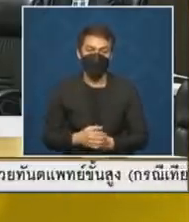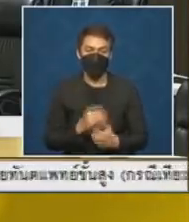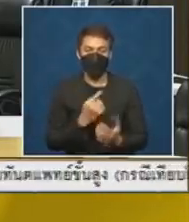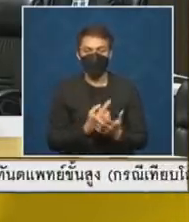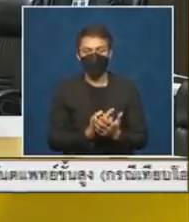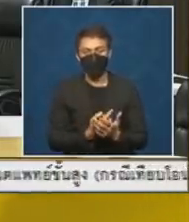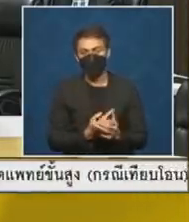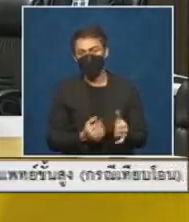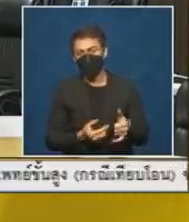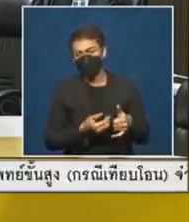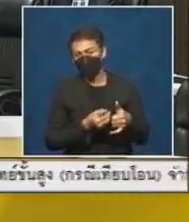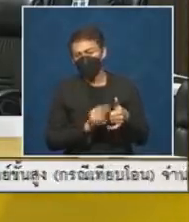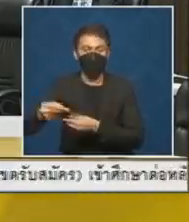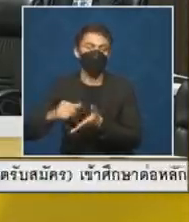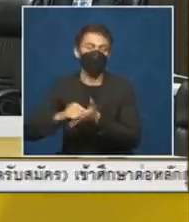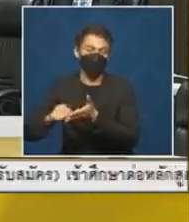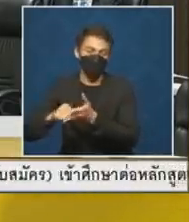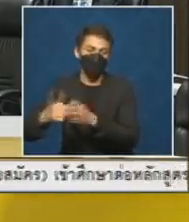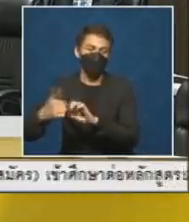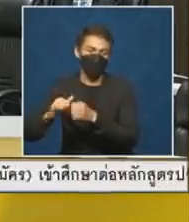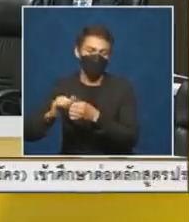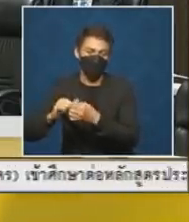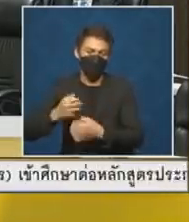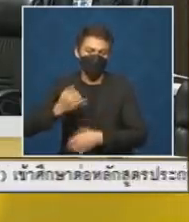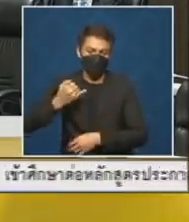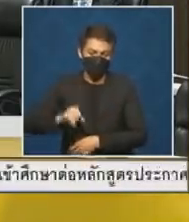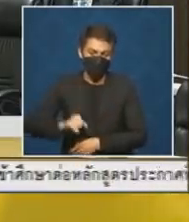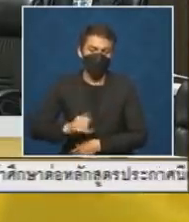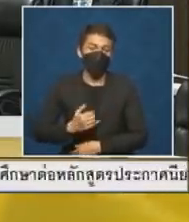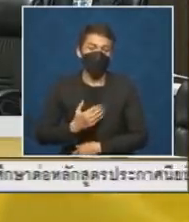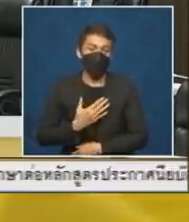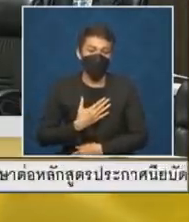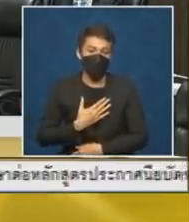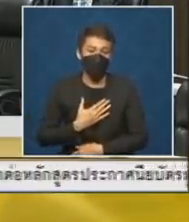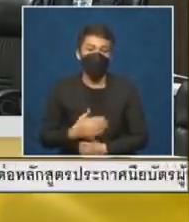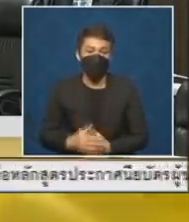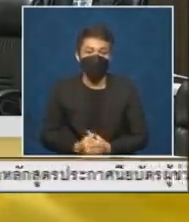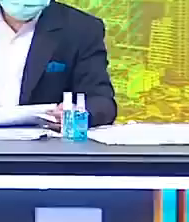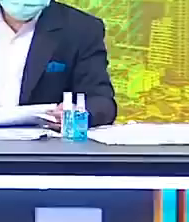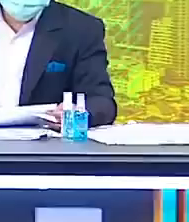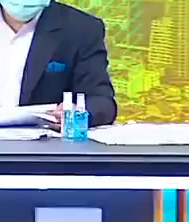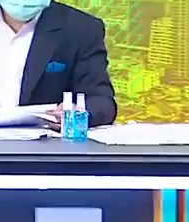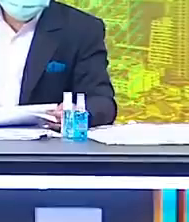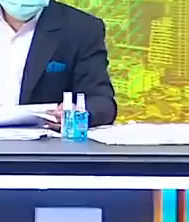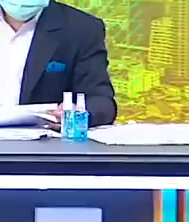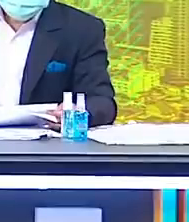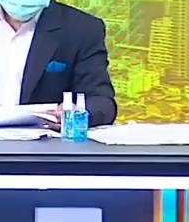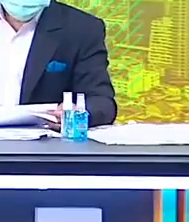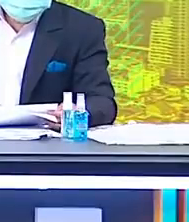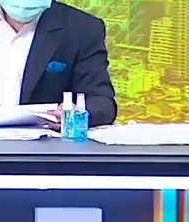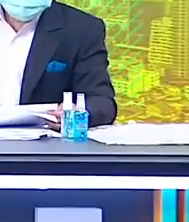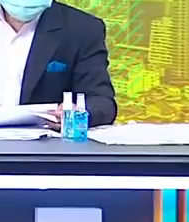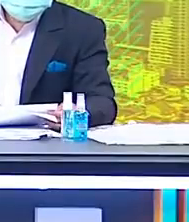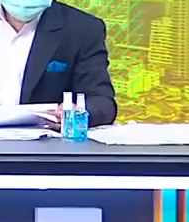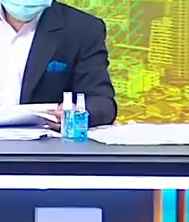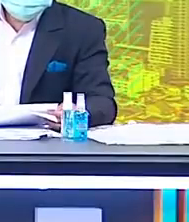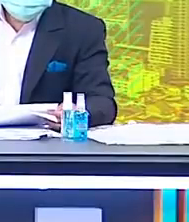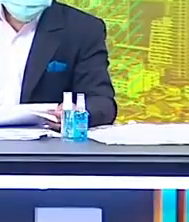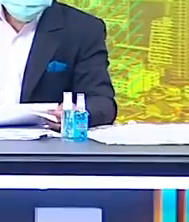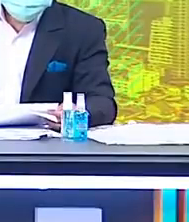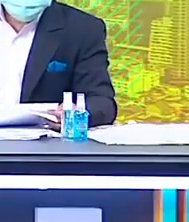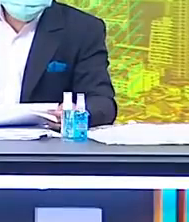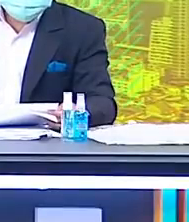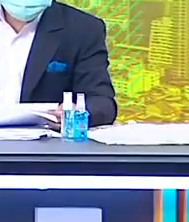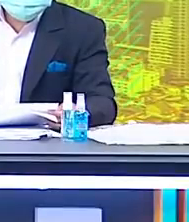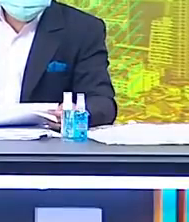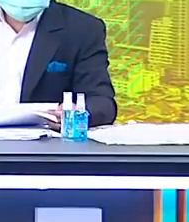รณก็เมื่อวานนี้นะครับท่านเลขาธิการสภาผู้แทนราษฎรนะครับก็แจ้งนะครับ